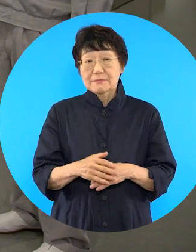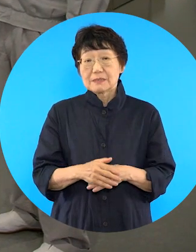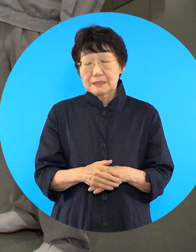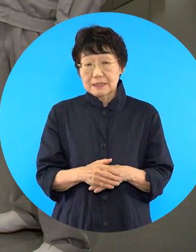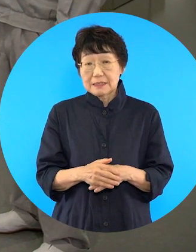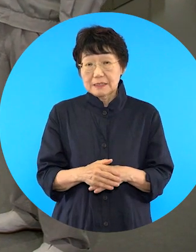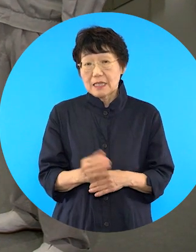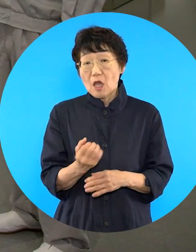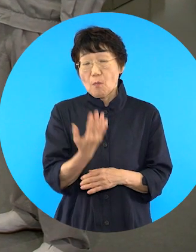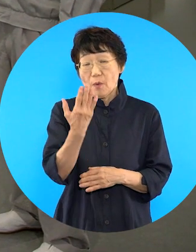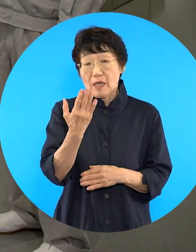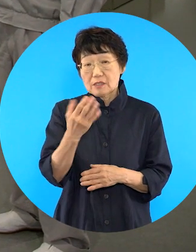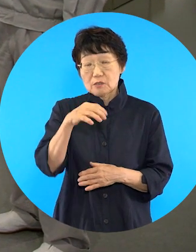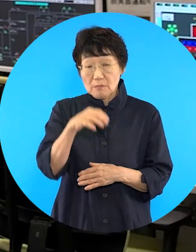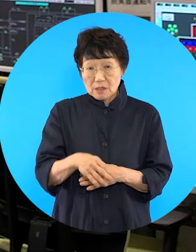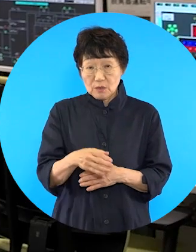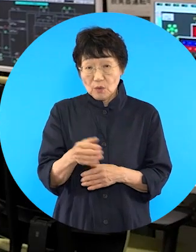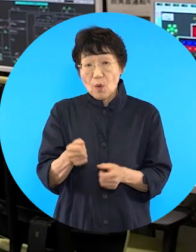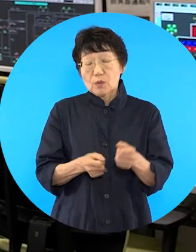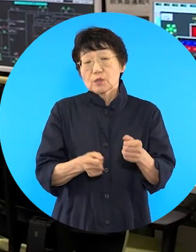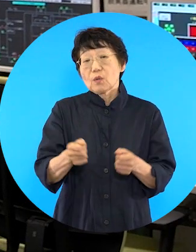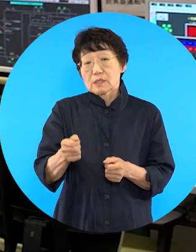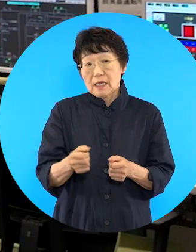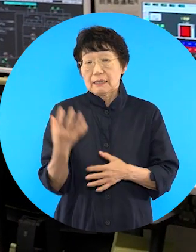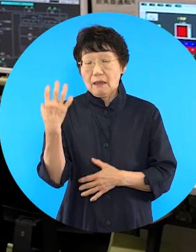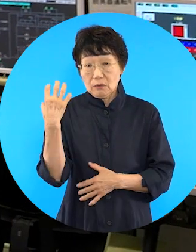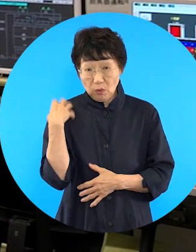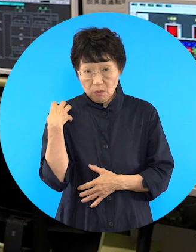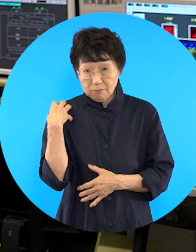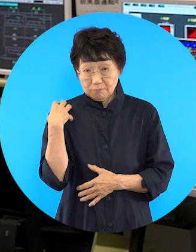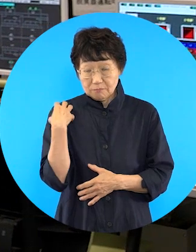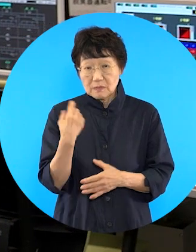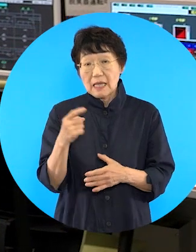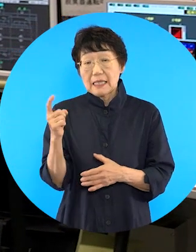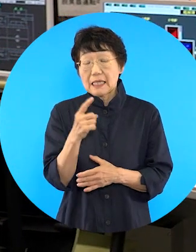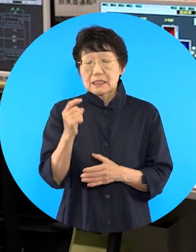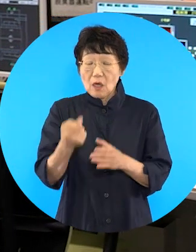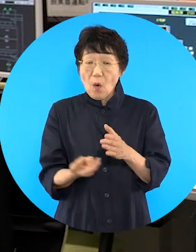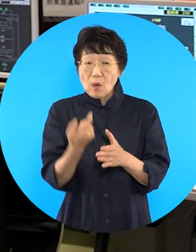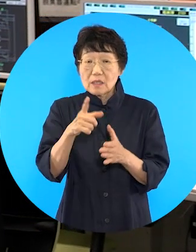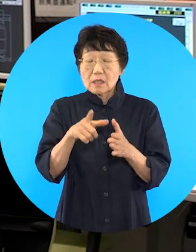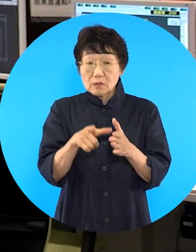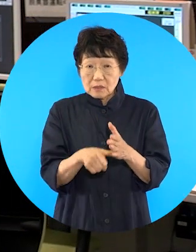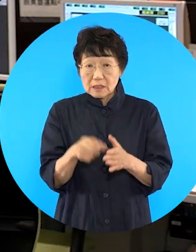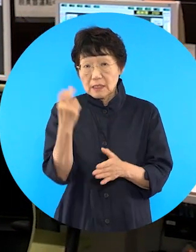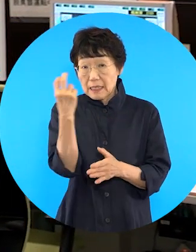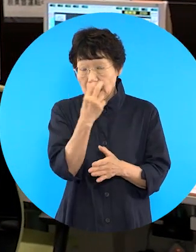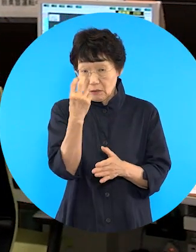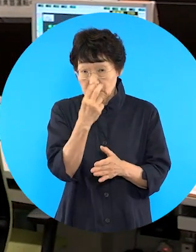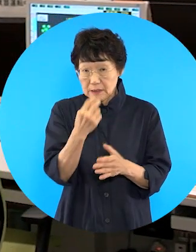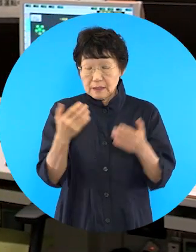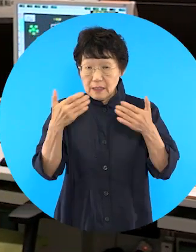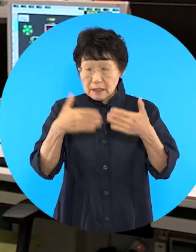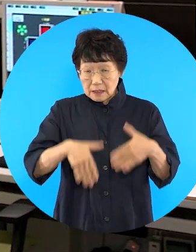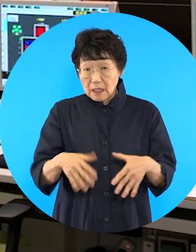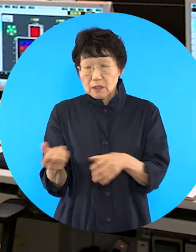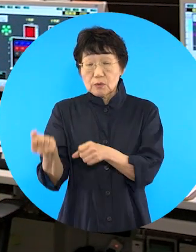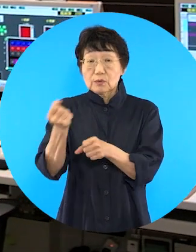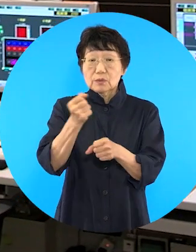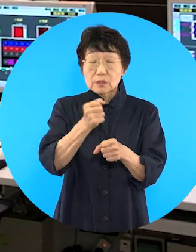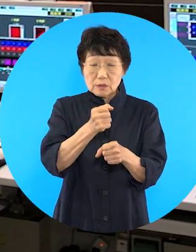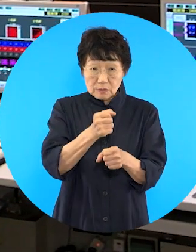を、しているところです。またですね、警報がここに上がった場合は確認しに行ったり、機器の不具